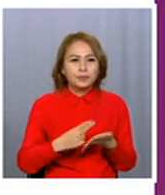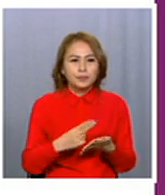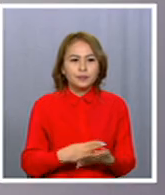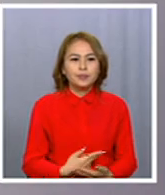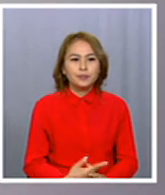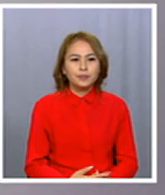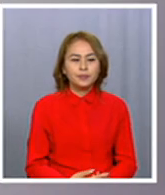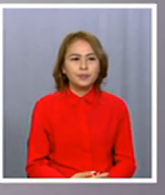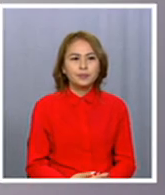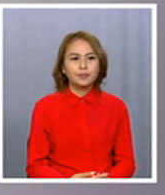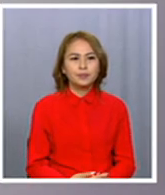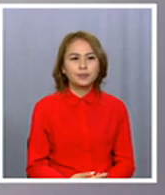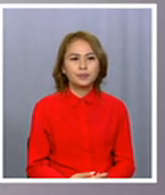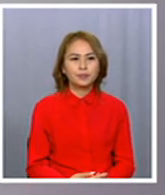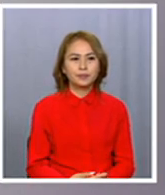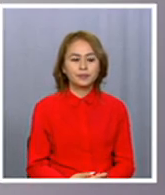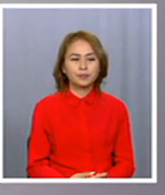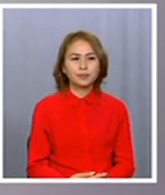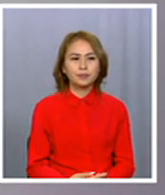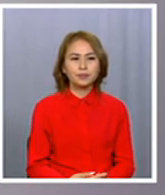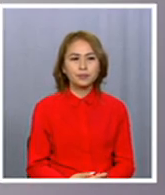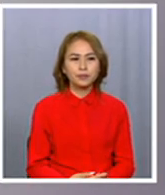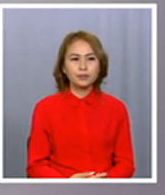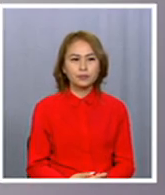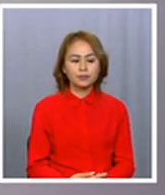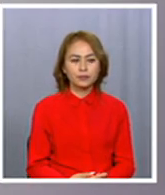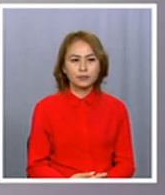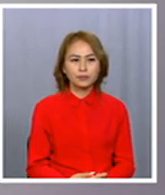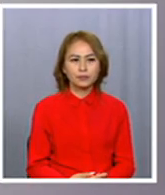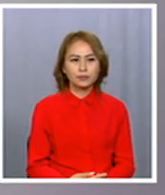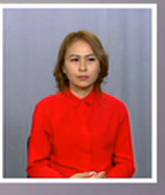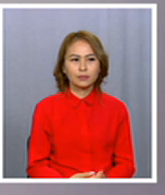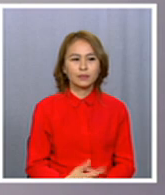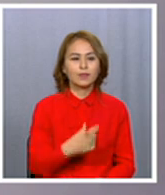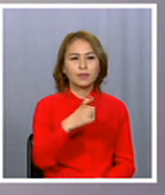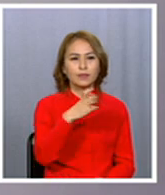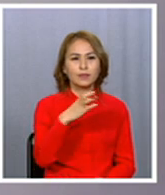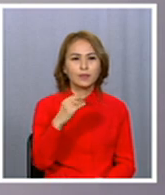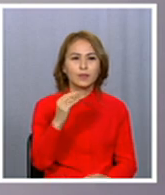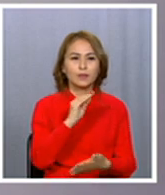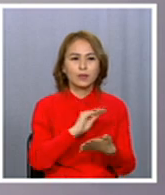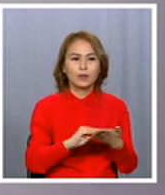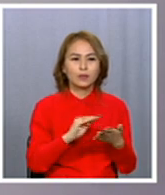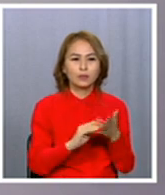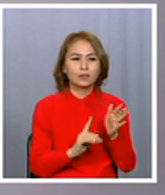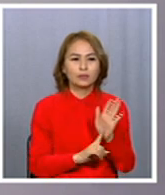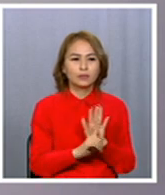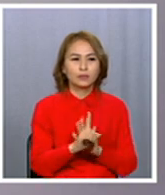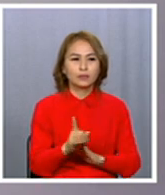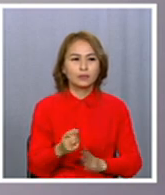керек. Оқушылар, енді эссе жазуға көшейік.